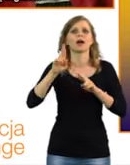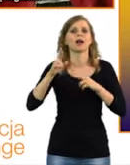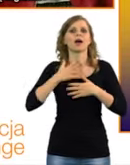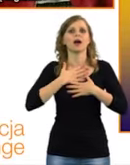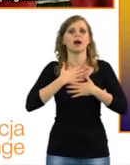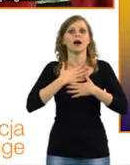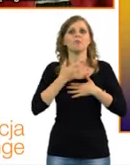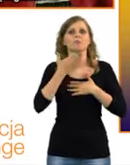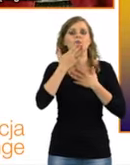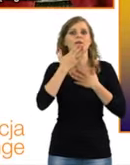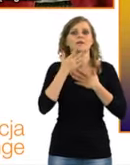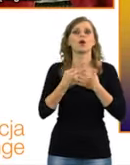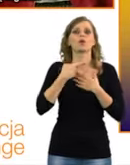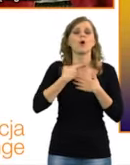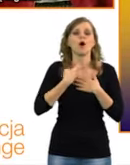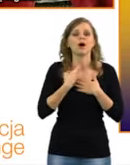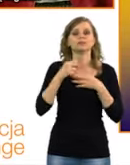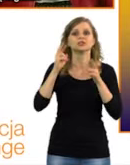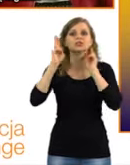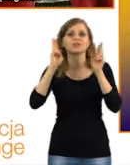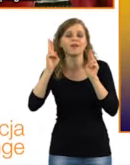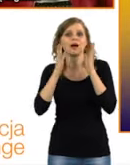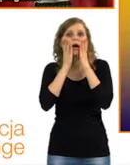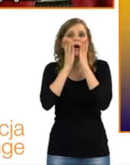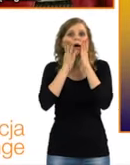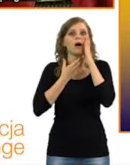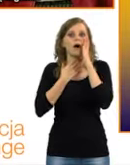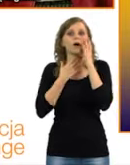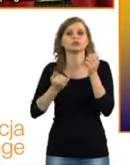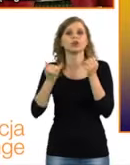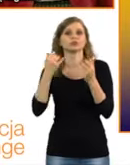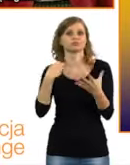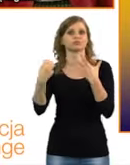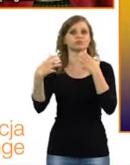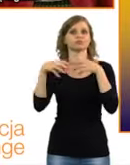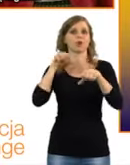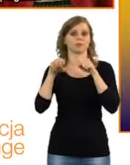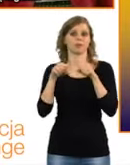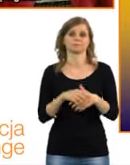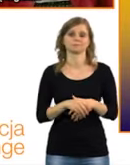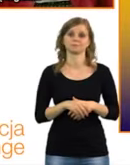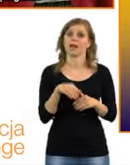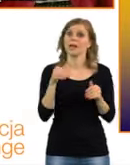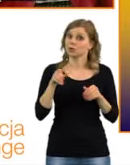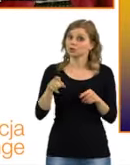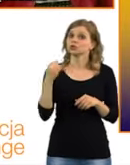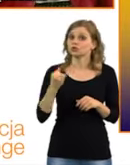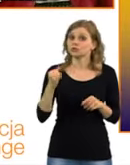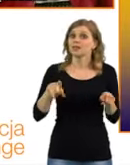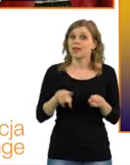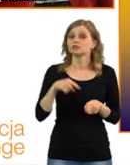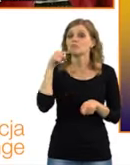gdzie odczuwamy drgania głosek dźwięcznych i może dzieci